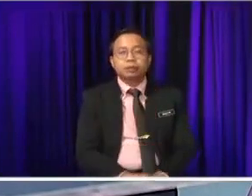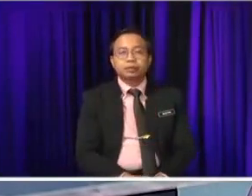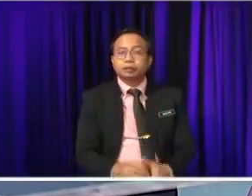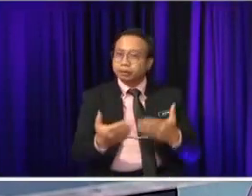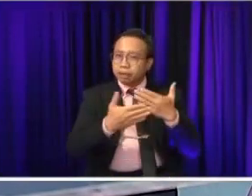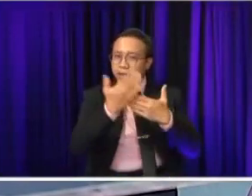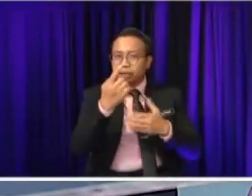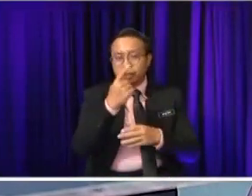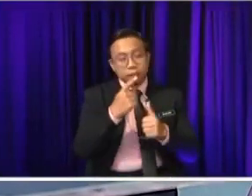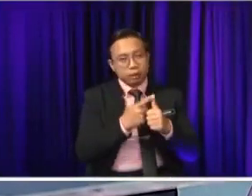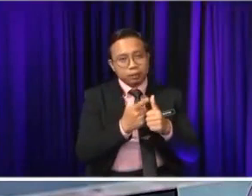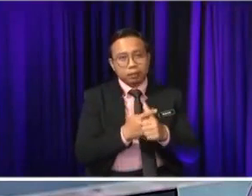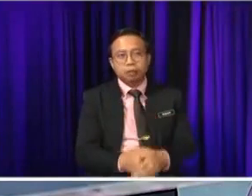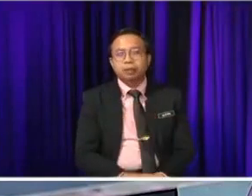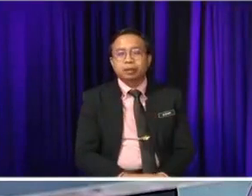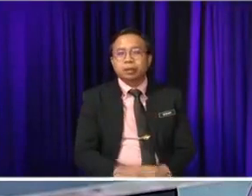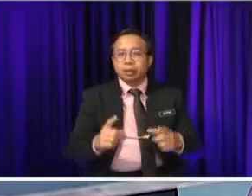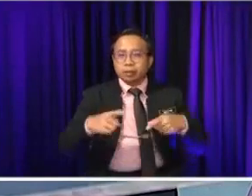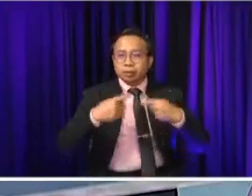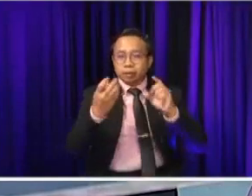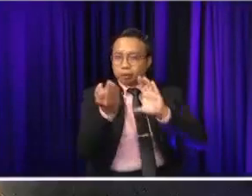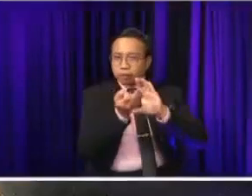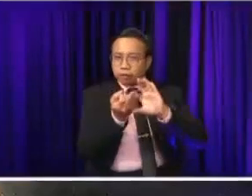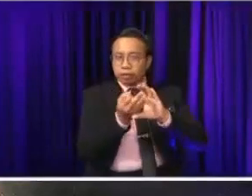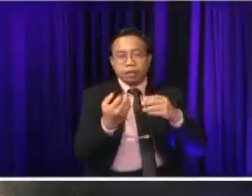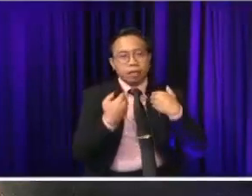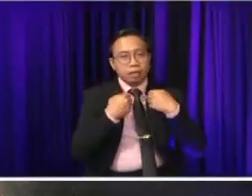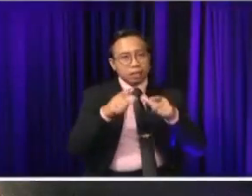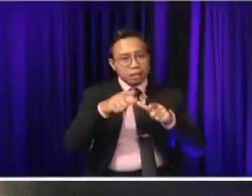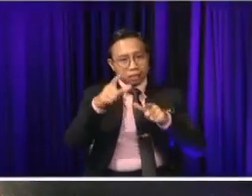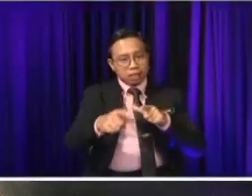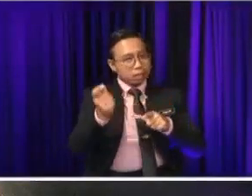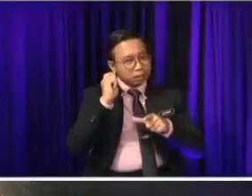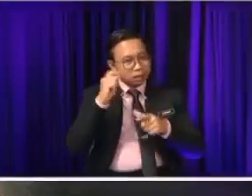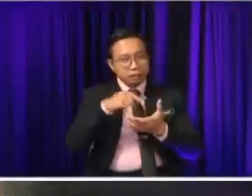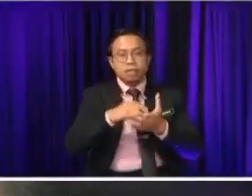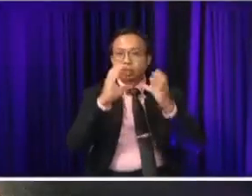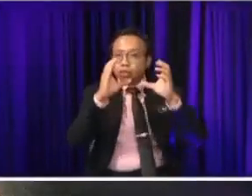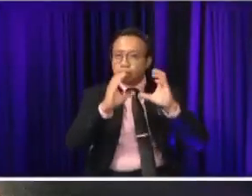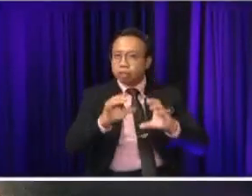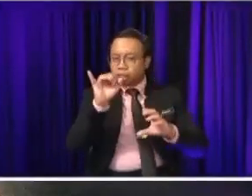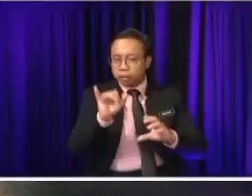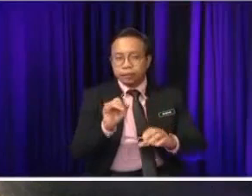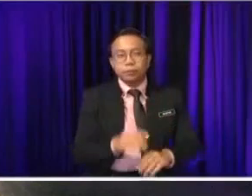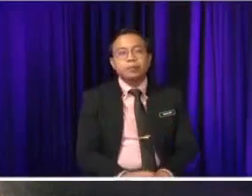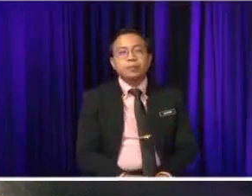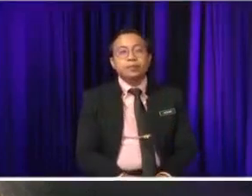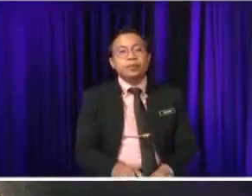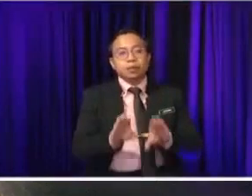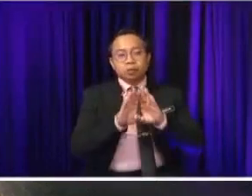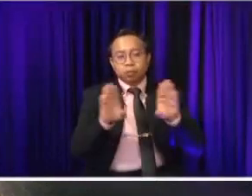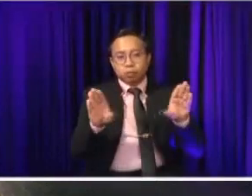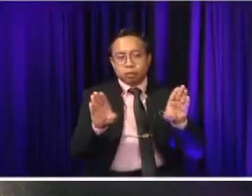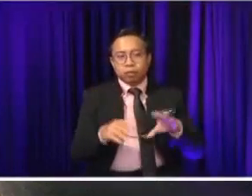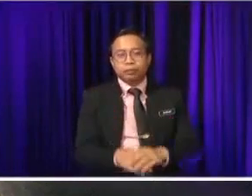Oke jadi yang pertama kita akan pergi file tadi kan ada langkah-langkah tadi dan Kadel pergi file kita buka new